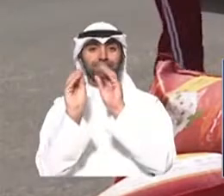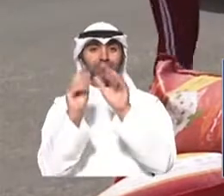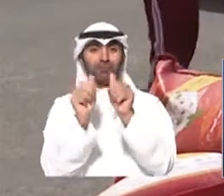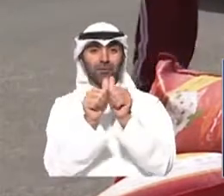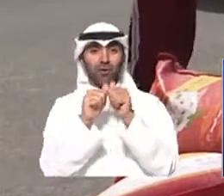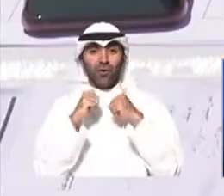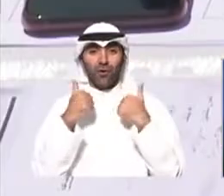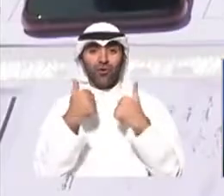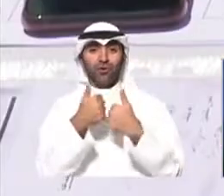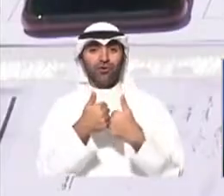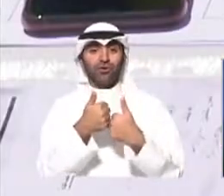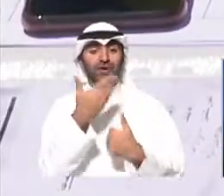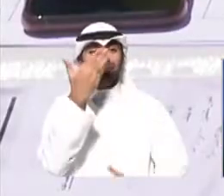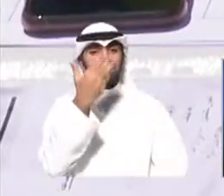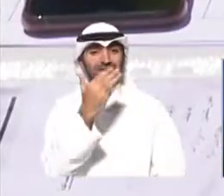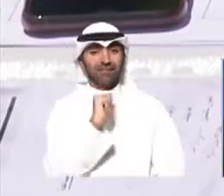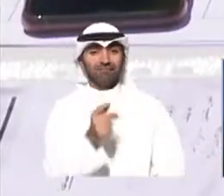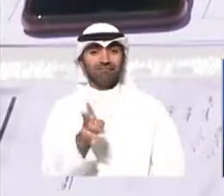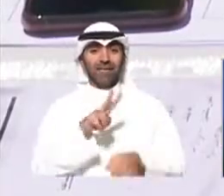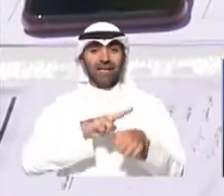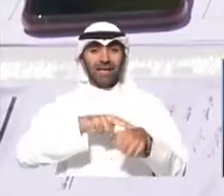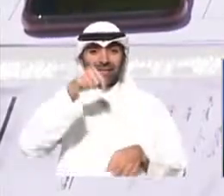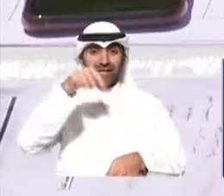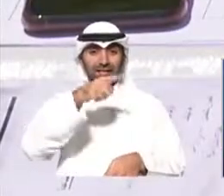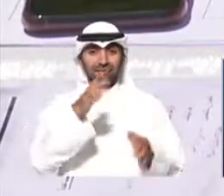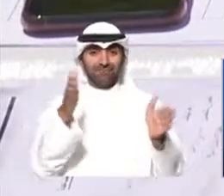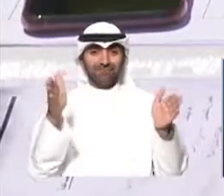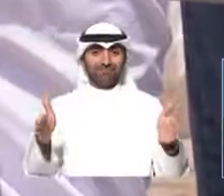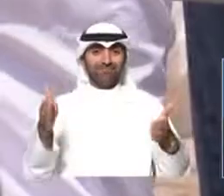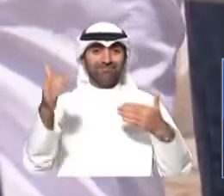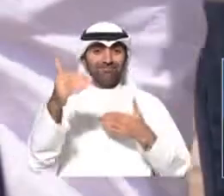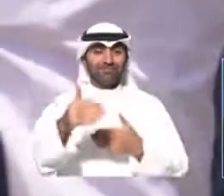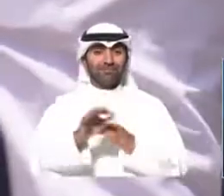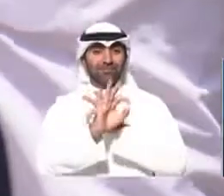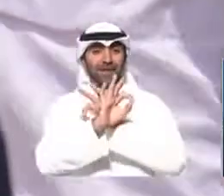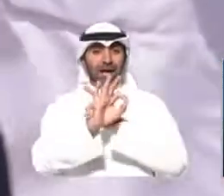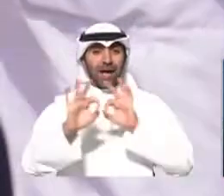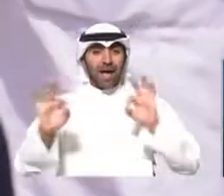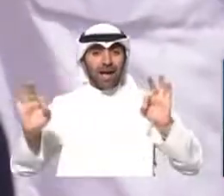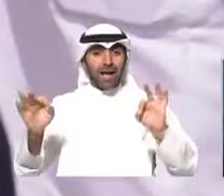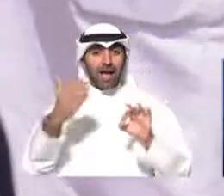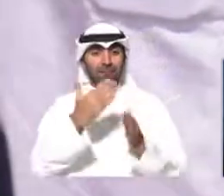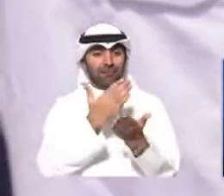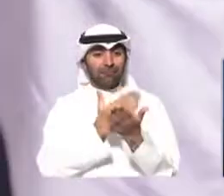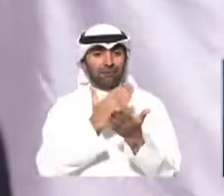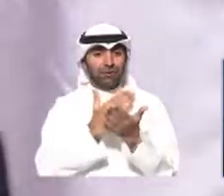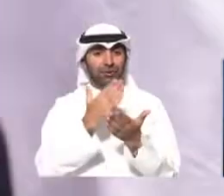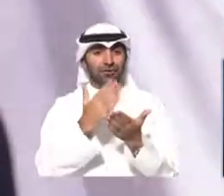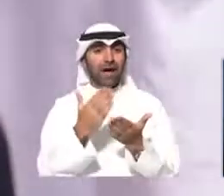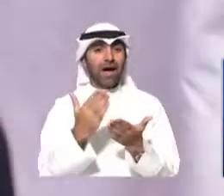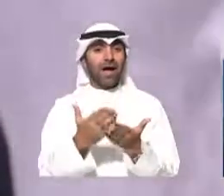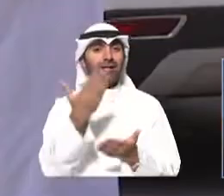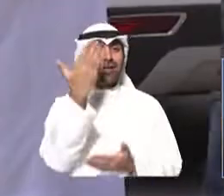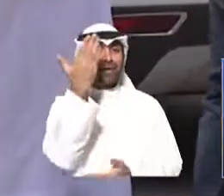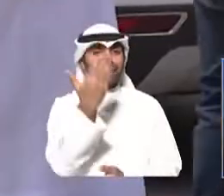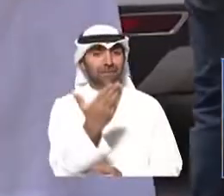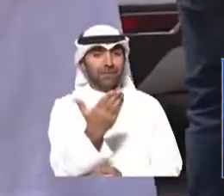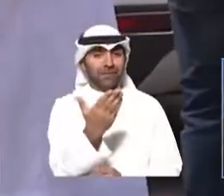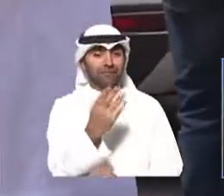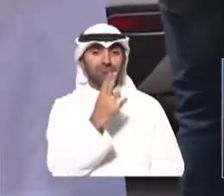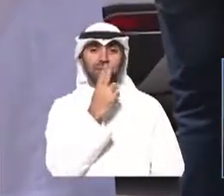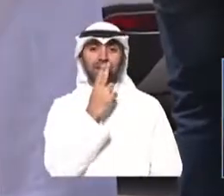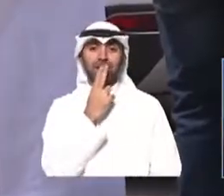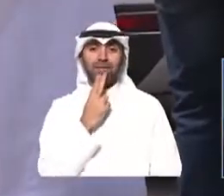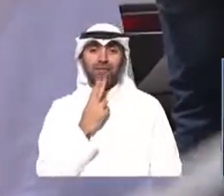بعدها 3-4 أيام. عملية التوزيع تتم وفق آلية مدروسة من قبل الجمعية وتسجيل مسبق ودراسة